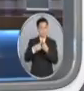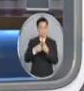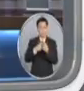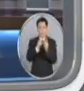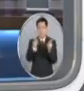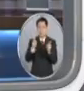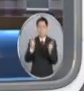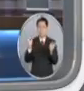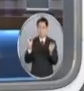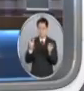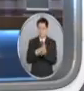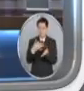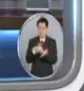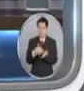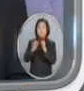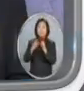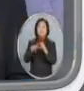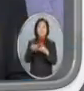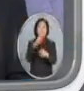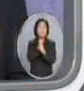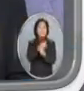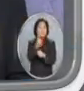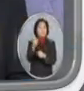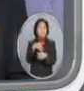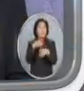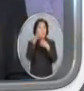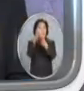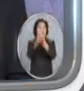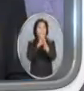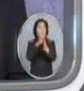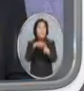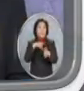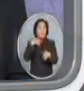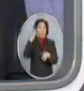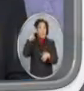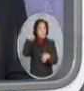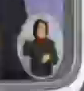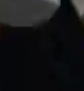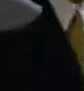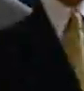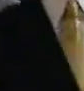第三党之姿呼吁选民在蓝绿之外做出新的选择。